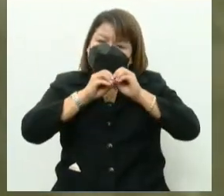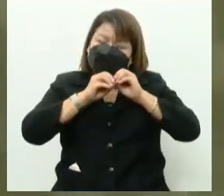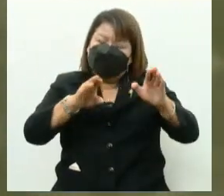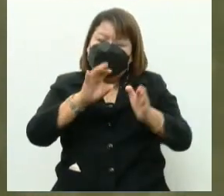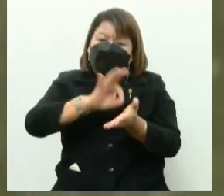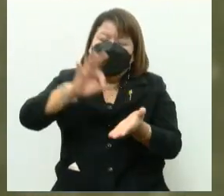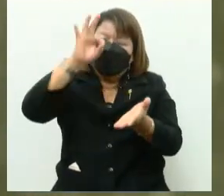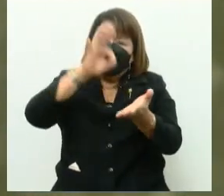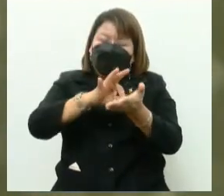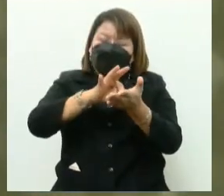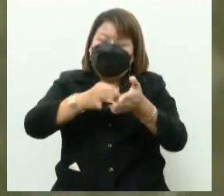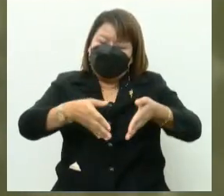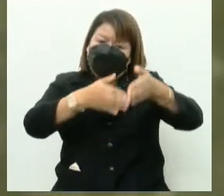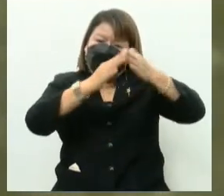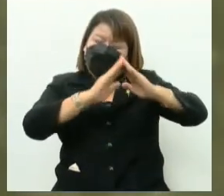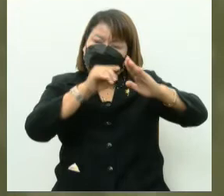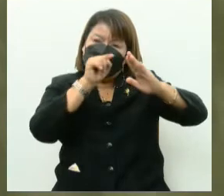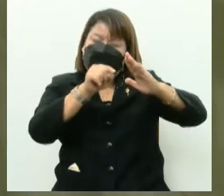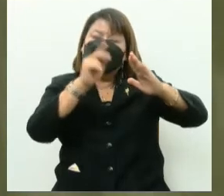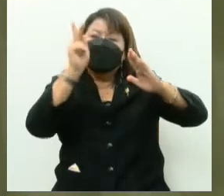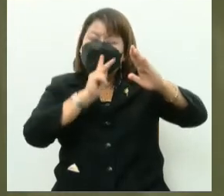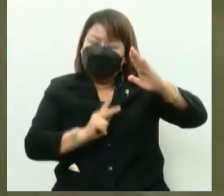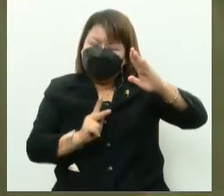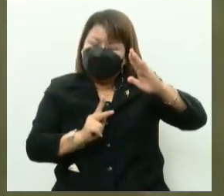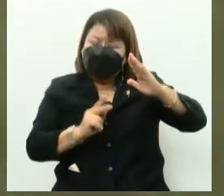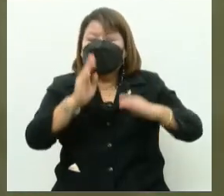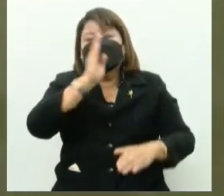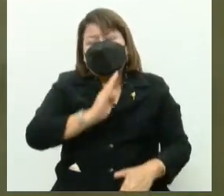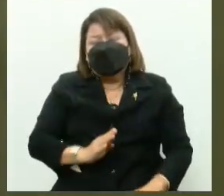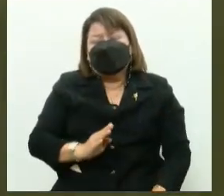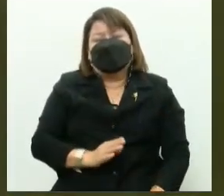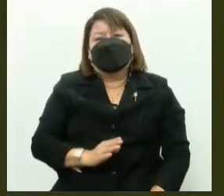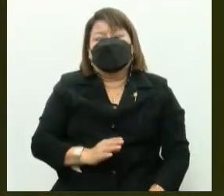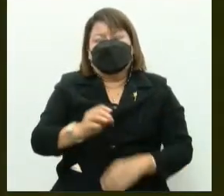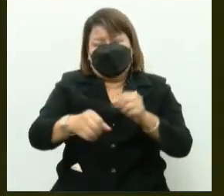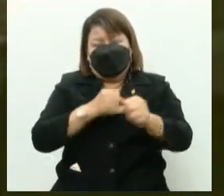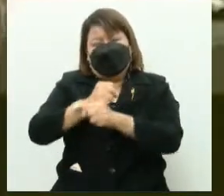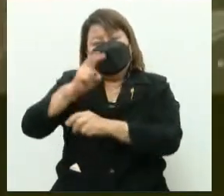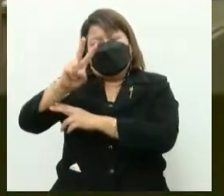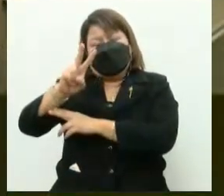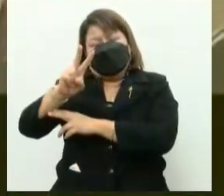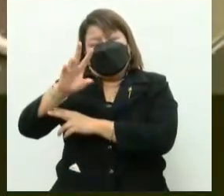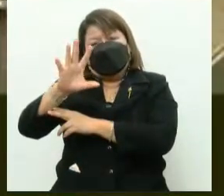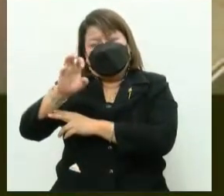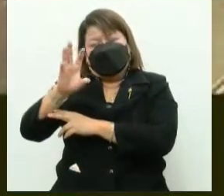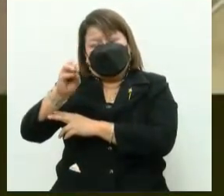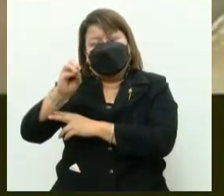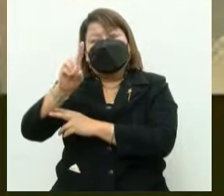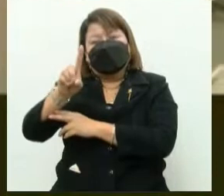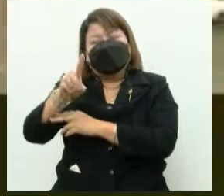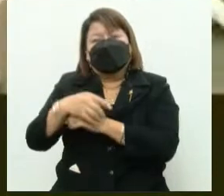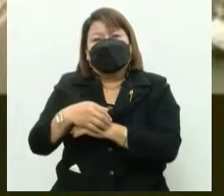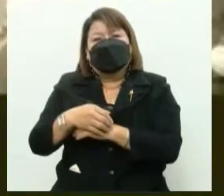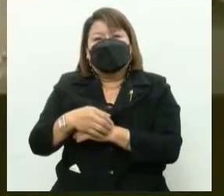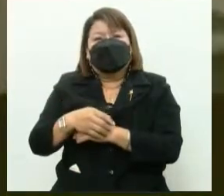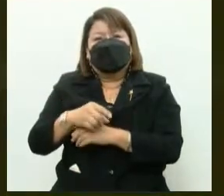ทเมืองต่ำและประกาศกำหนดขอบเขตโบราณสถานเมื่อปีพุทธศักราช2551จนก